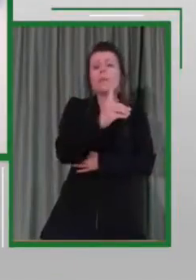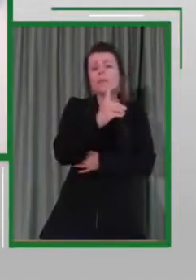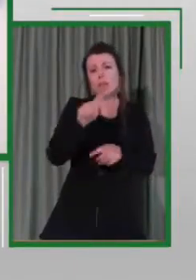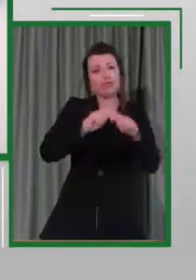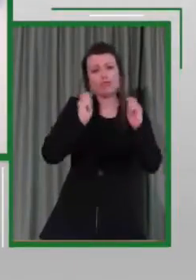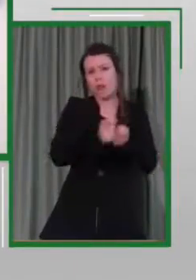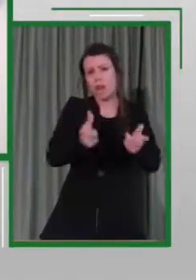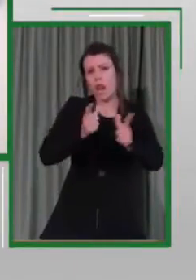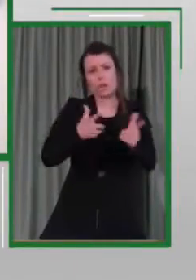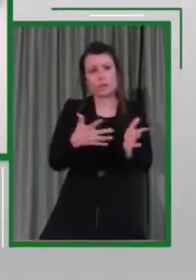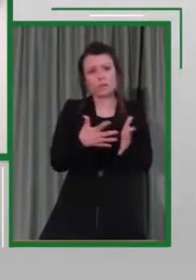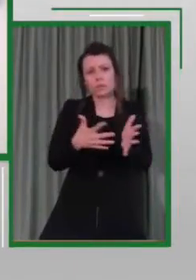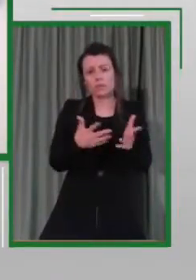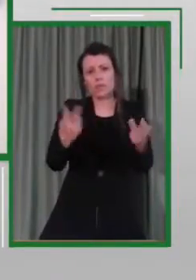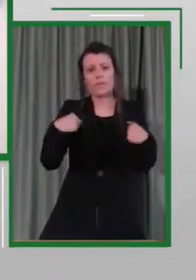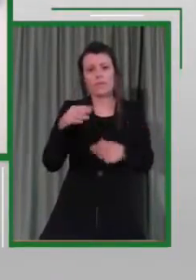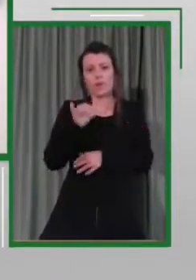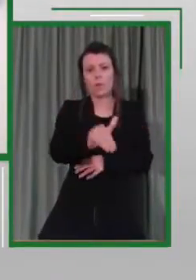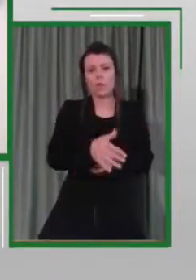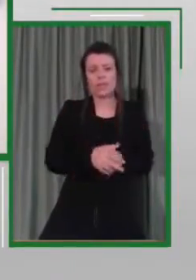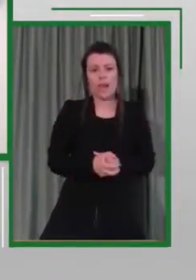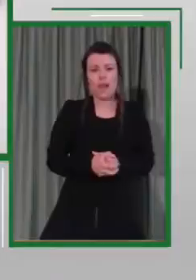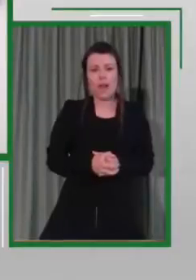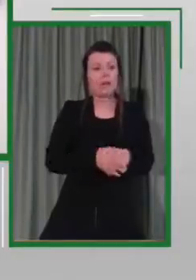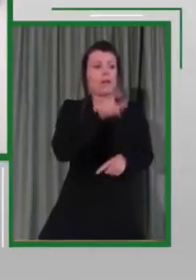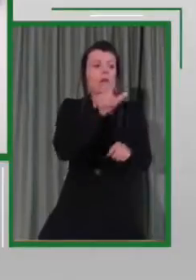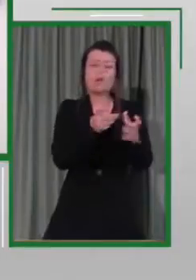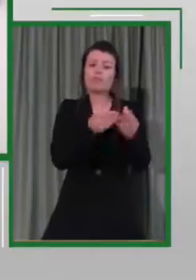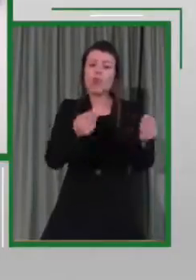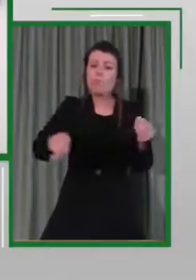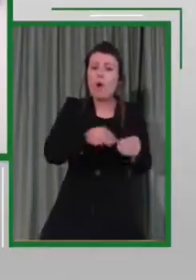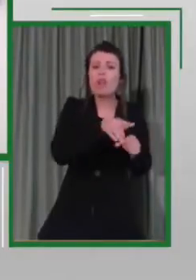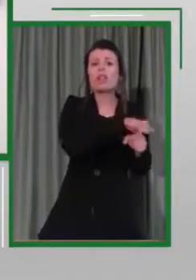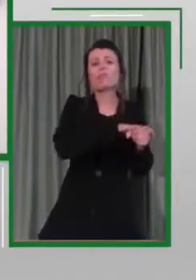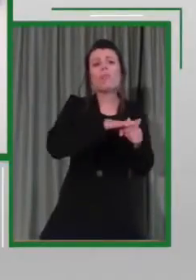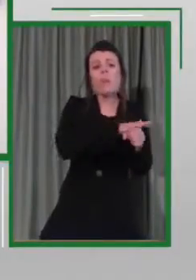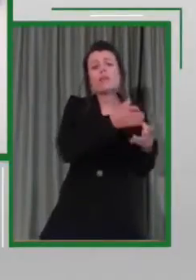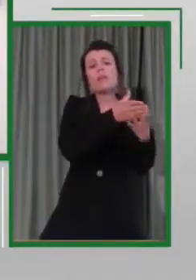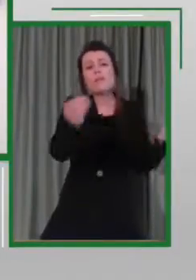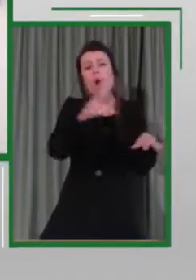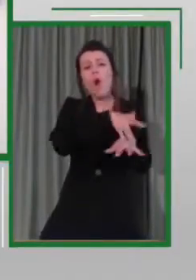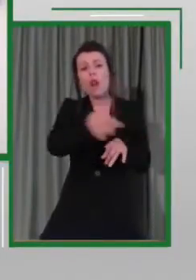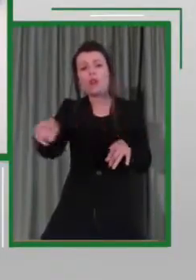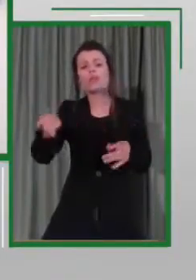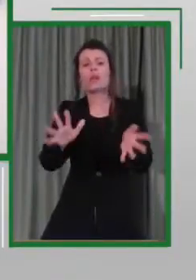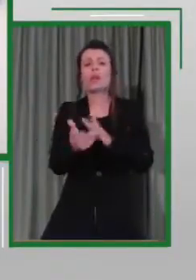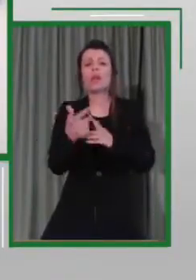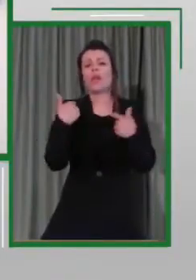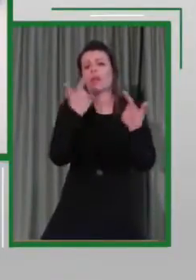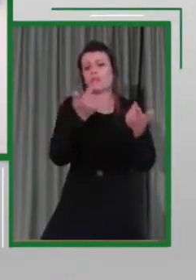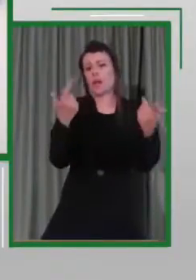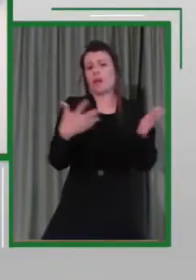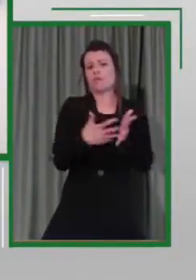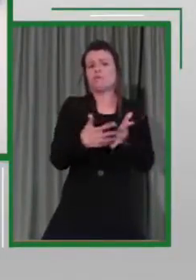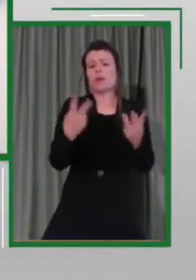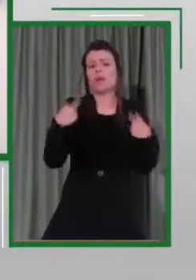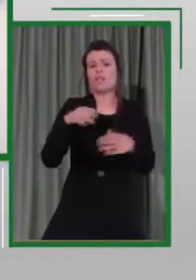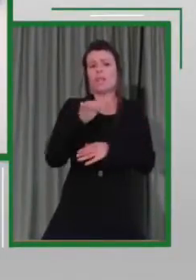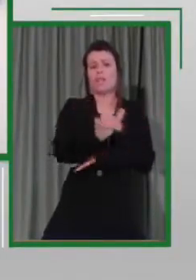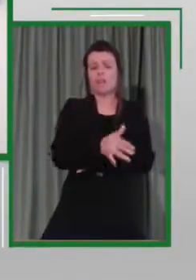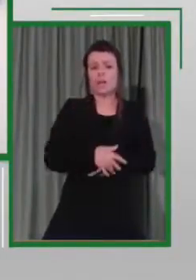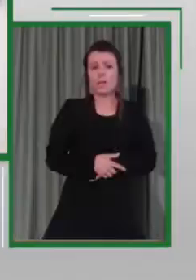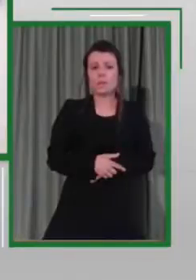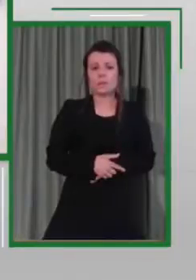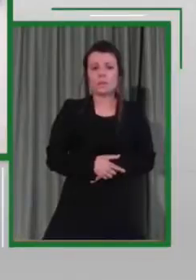quotidiana di molte persone, di molte famiglie. Oltre all'emergenza sanitaria, oggi ci